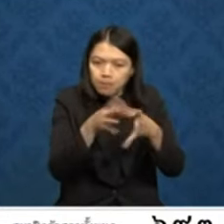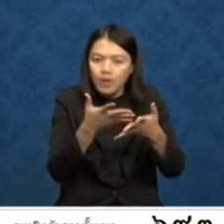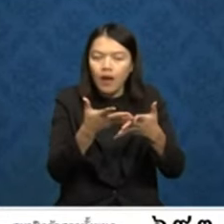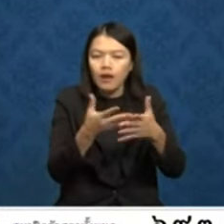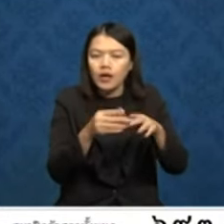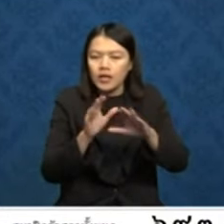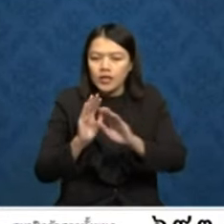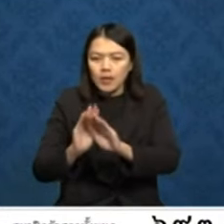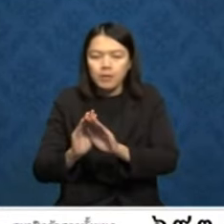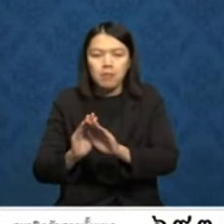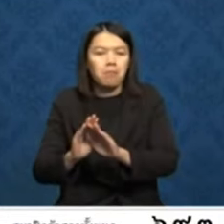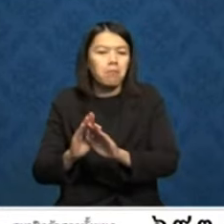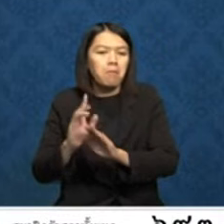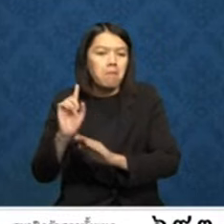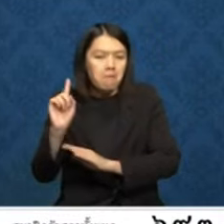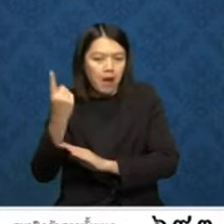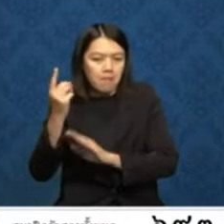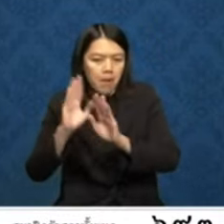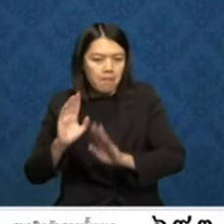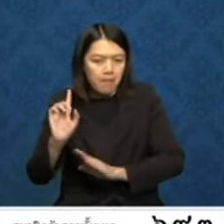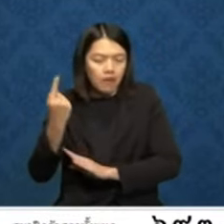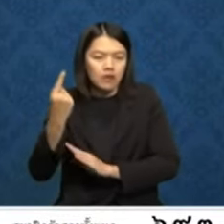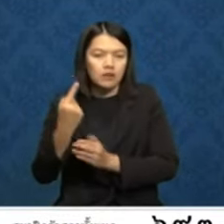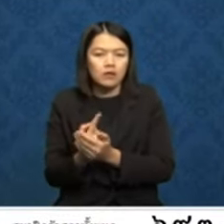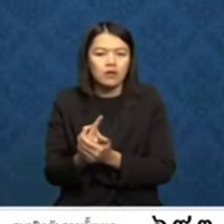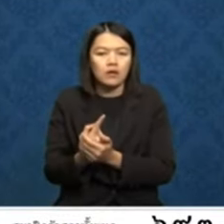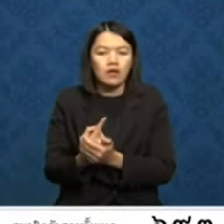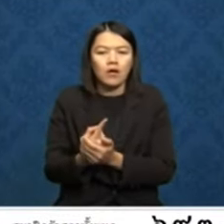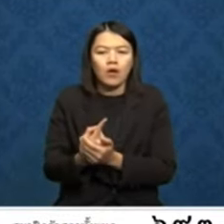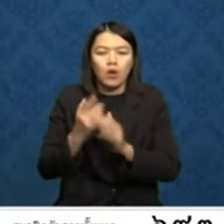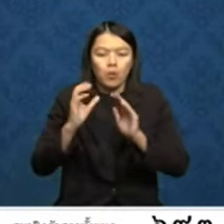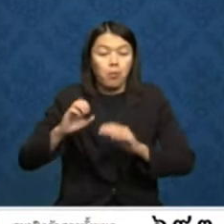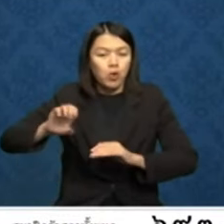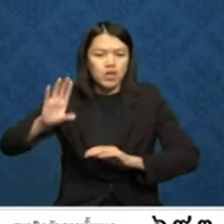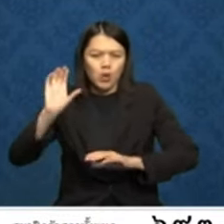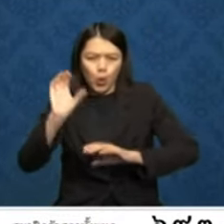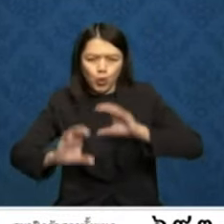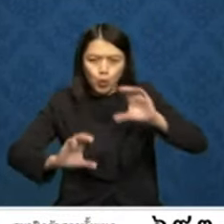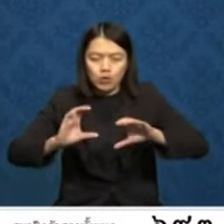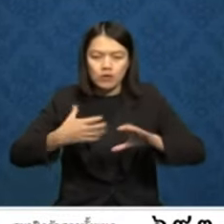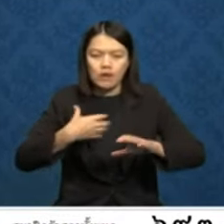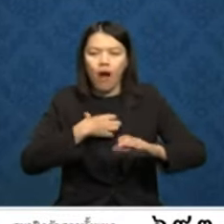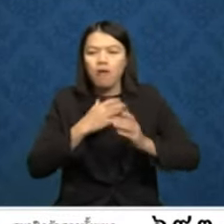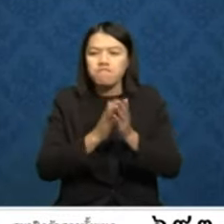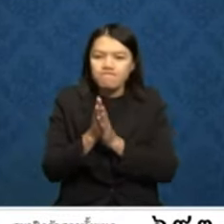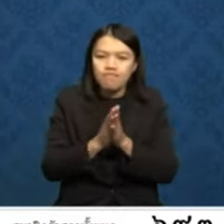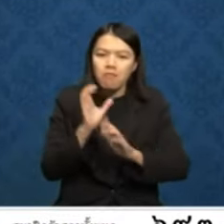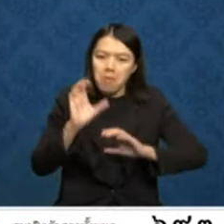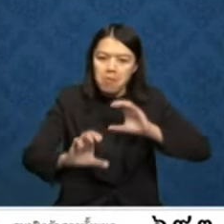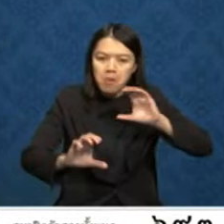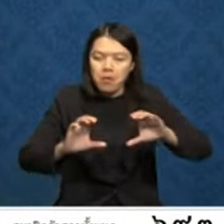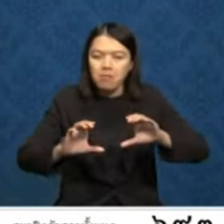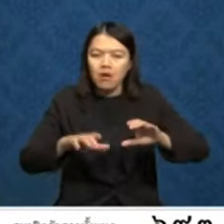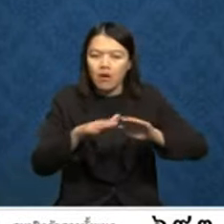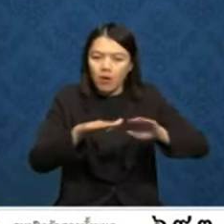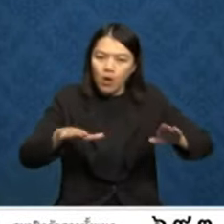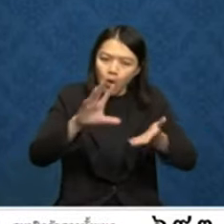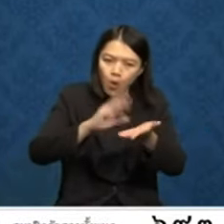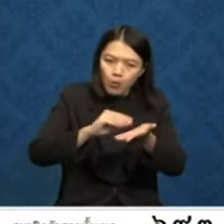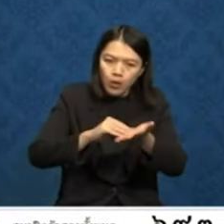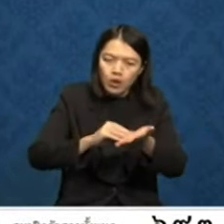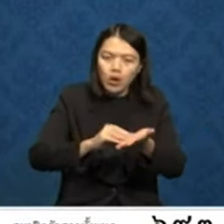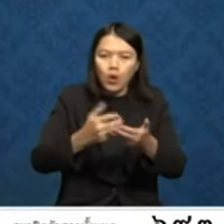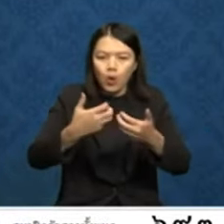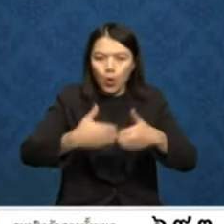กรรมดิจิทัลสมัยใหม่จะดึงดูดนักลงทุนจากต่างประเทศเพื่อตั้ง Data Center และโรงงานผลิตชิ